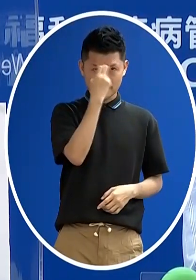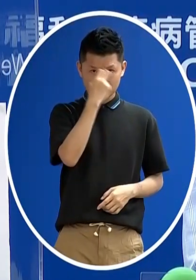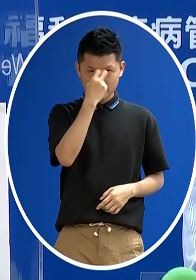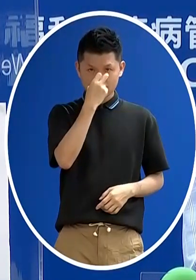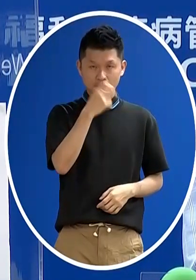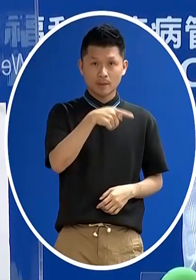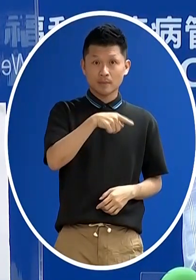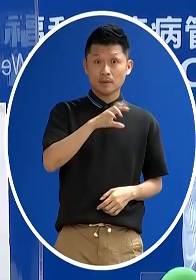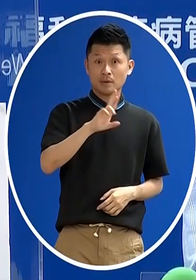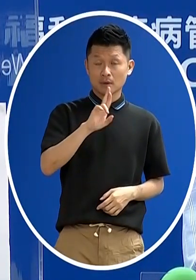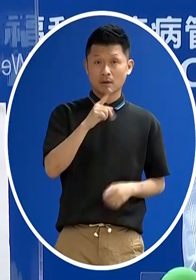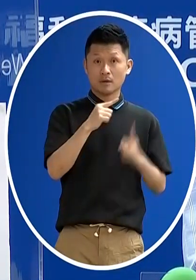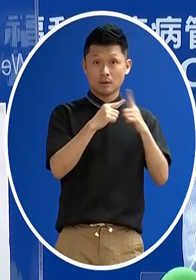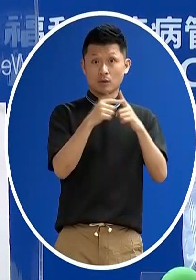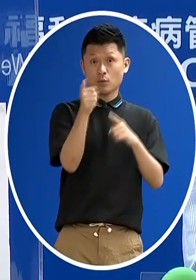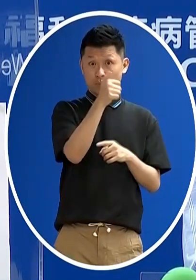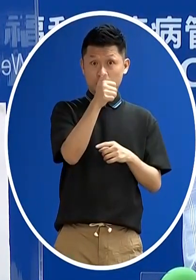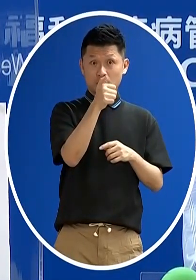PCR